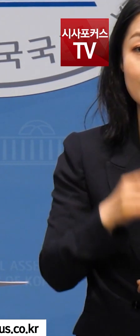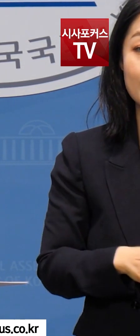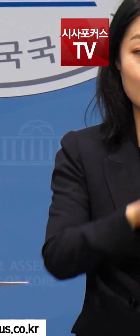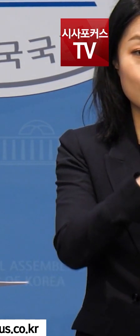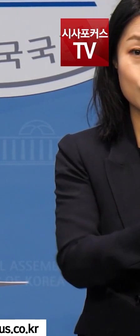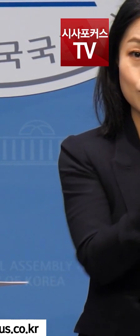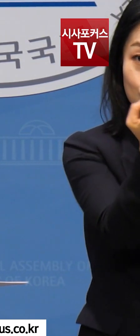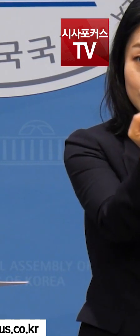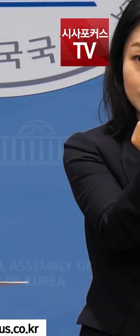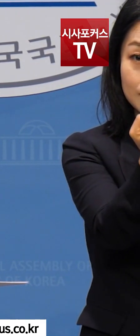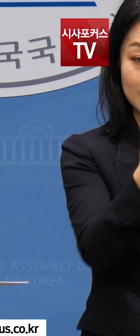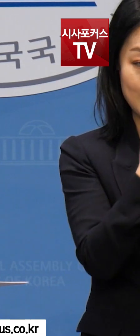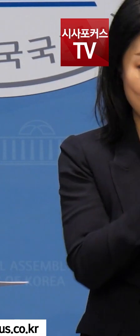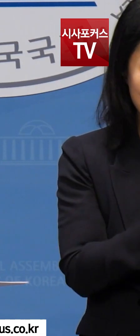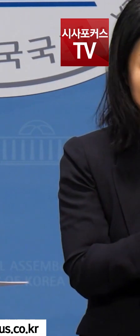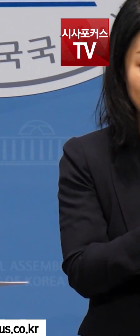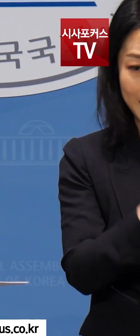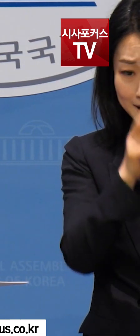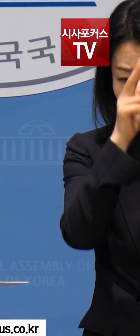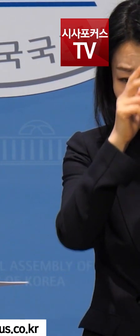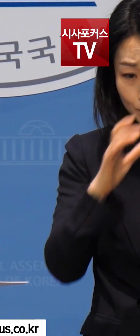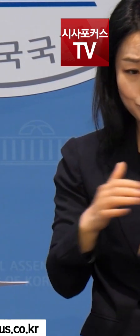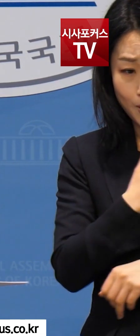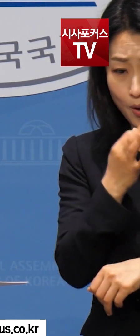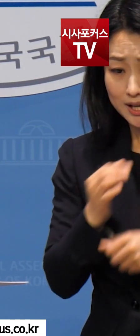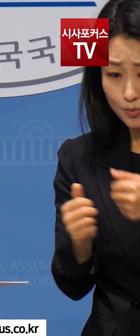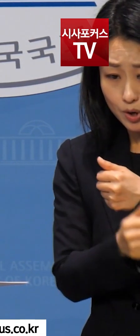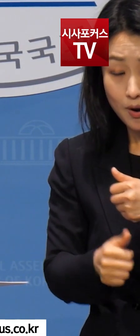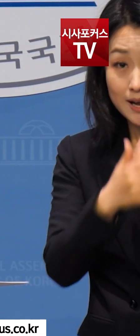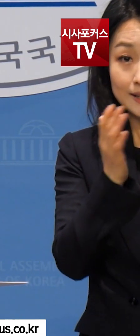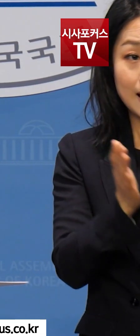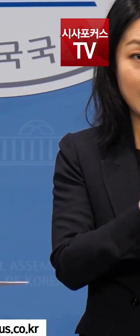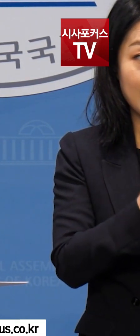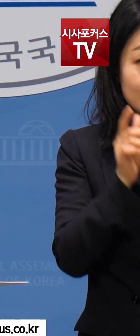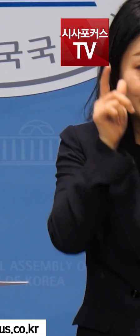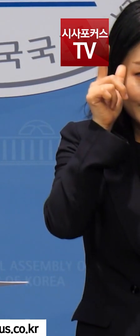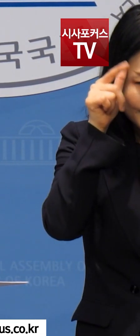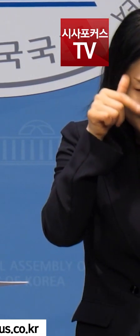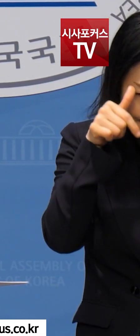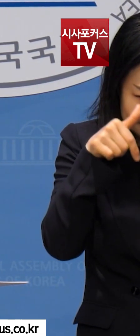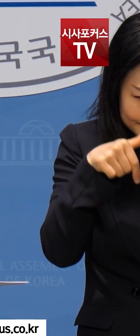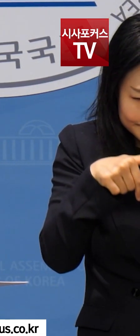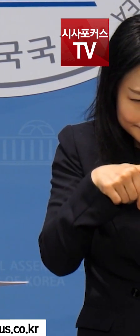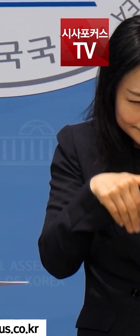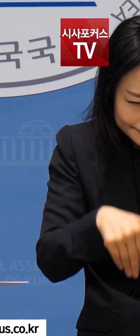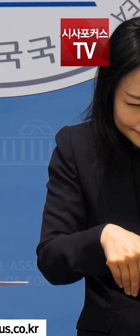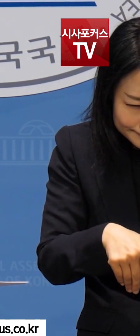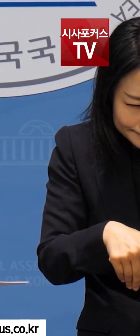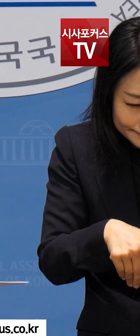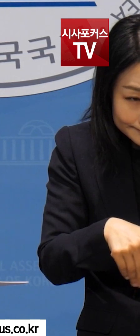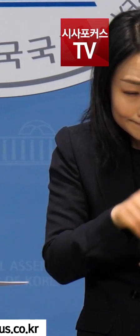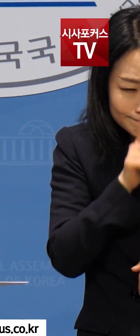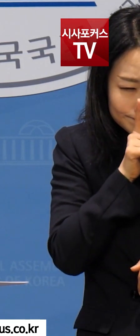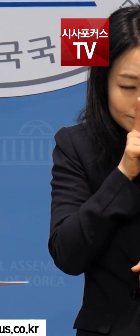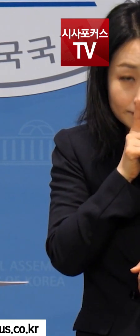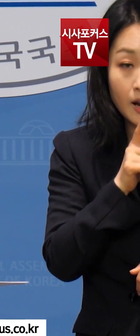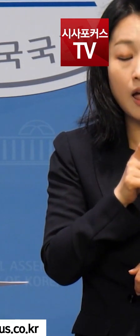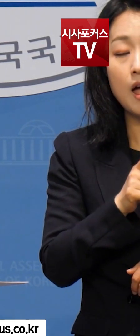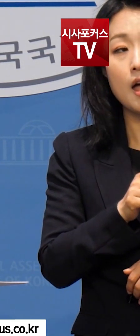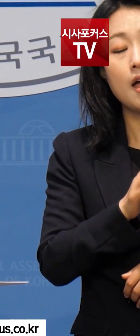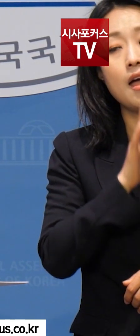서면 검찰 경찰 권기 모두 본분을 망각하고 호위 부대를 하고 있으니